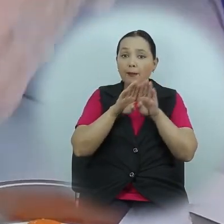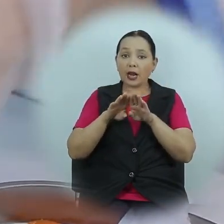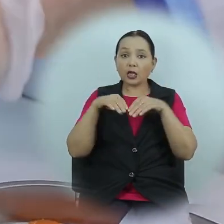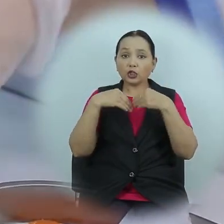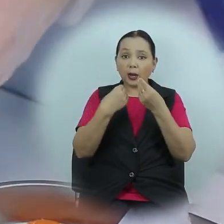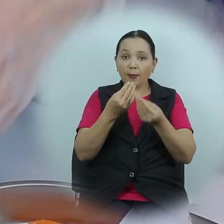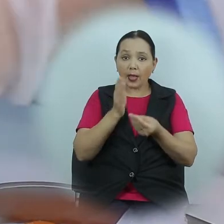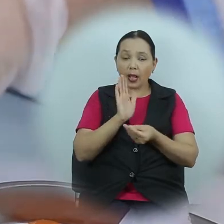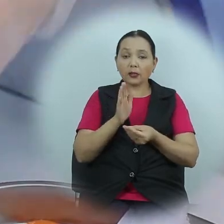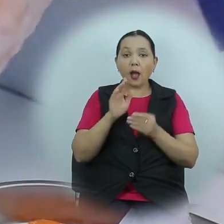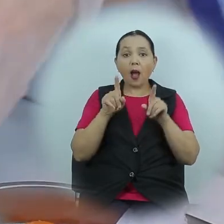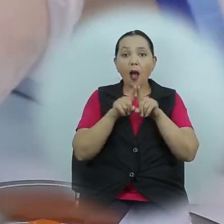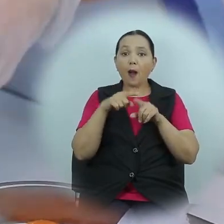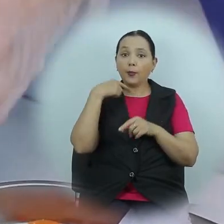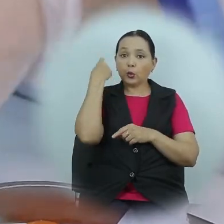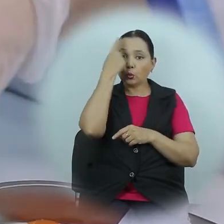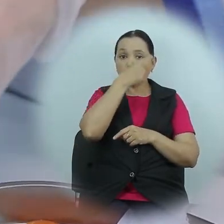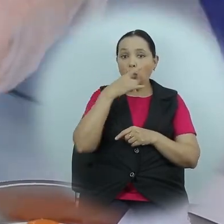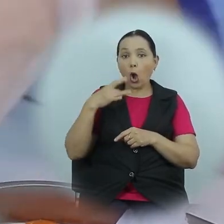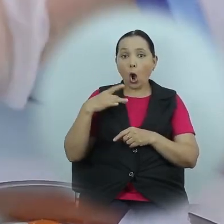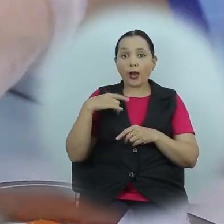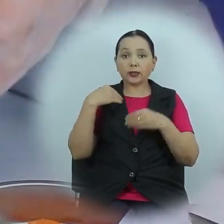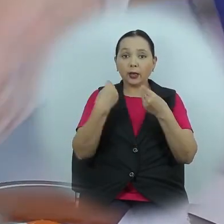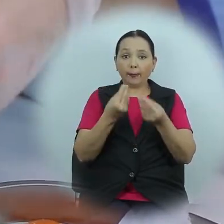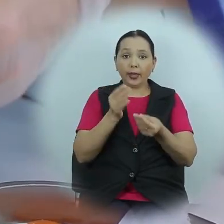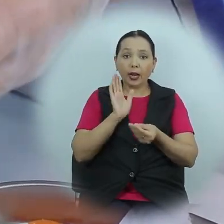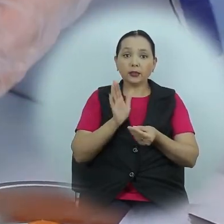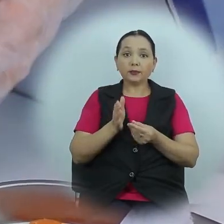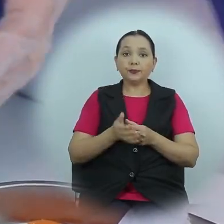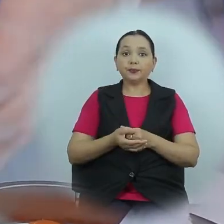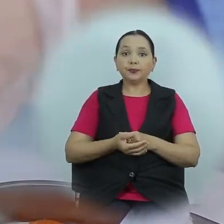берады, хам юзымызны оқартырып берады.